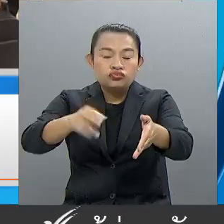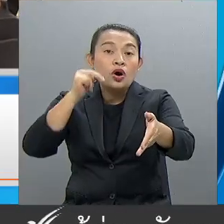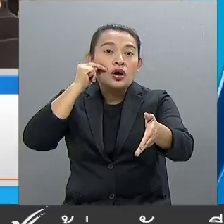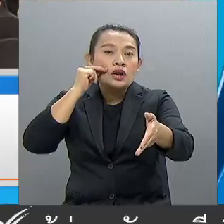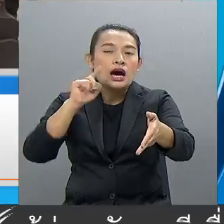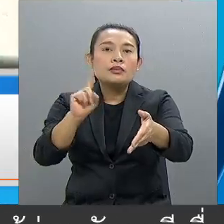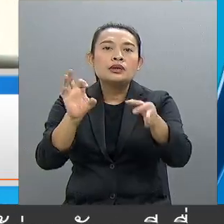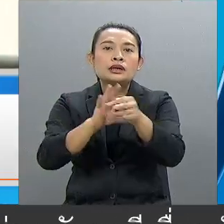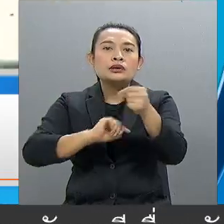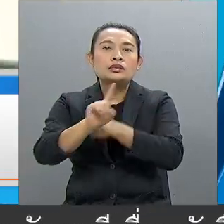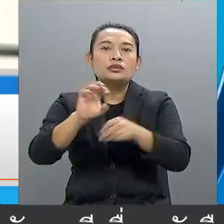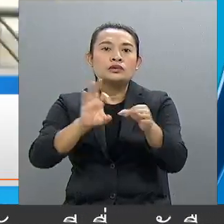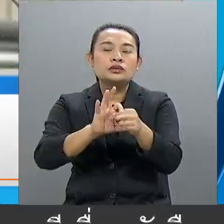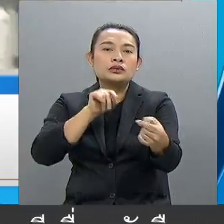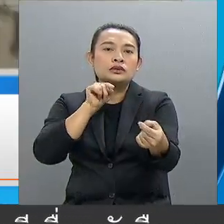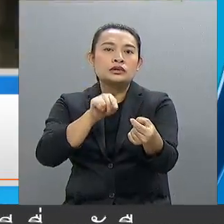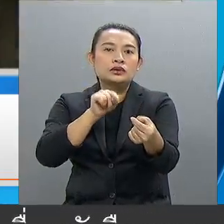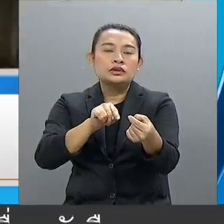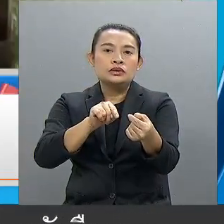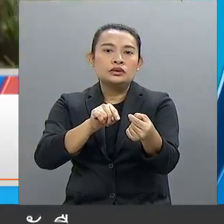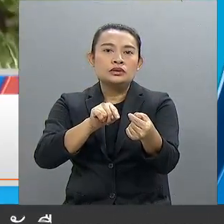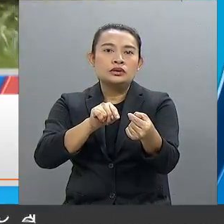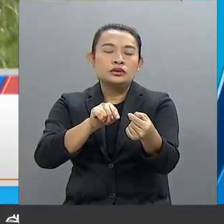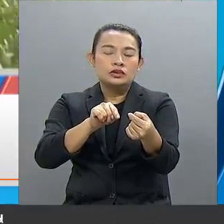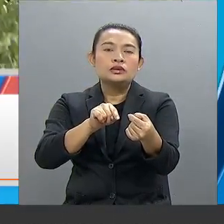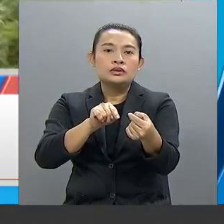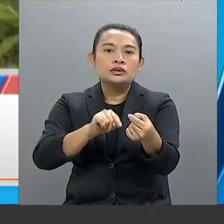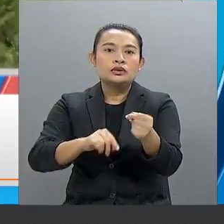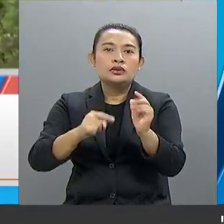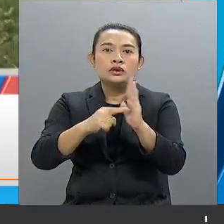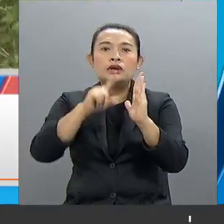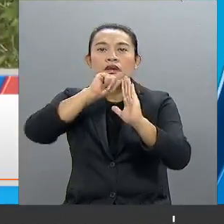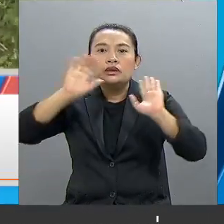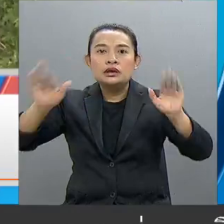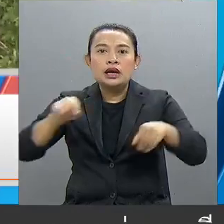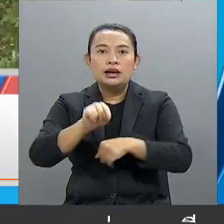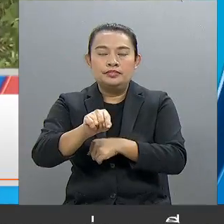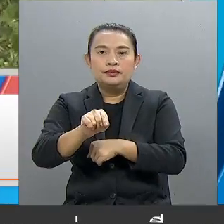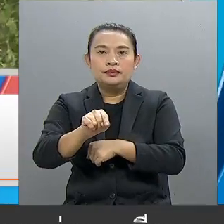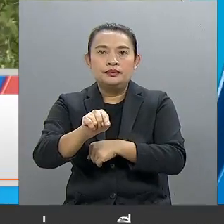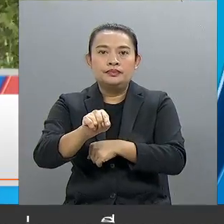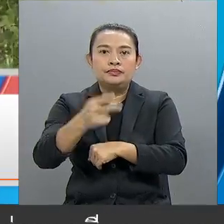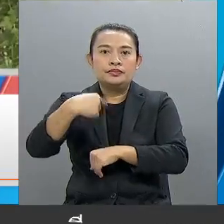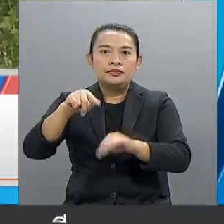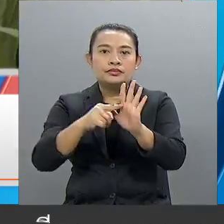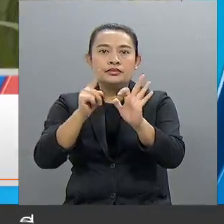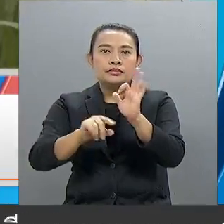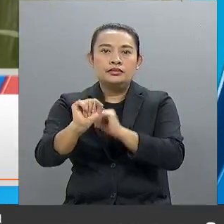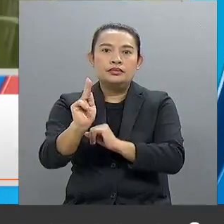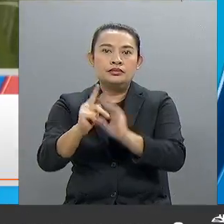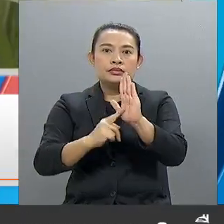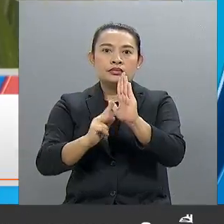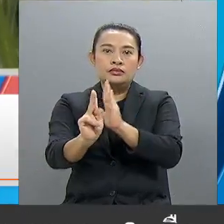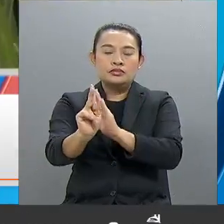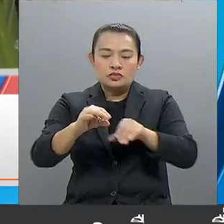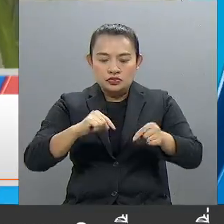นะครับที่มีความยาวทั้งสิ้นเนี่ย60กิโลเมตรนะครับ ค่ะ ทีนี้ในภาพรวมเนี่ยผมเรียนนี้นะครับว่าท